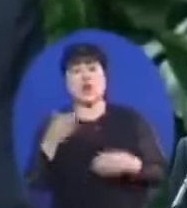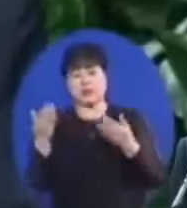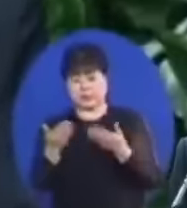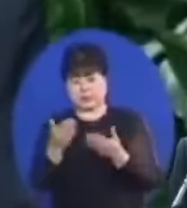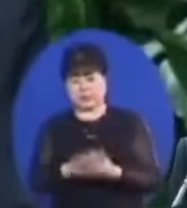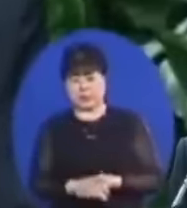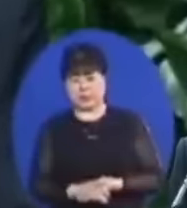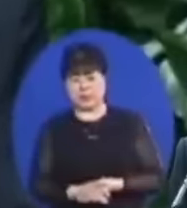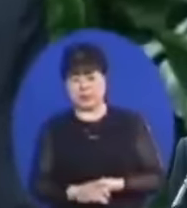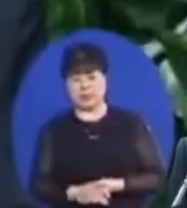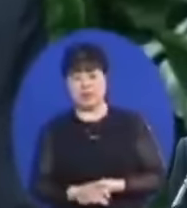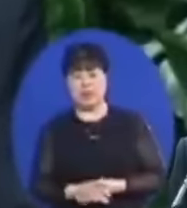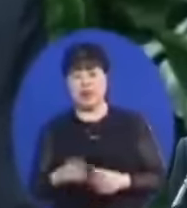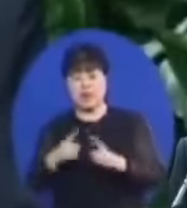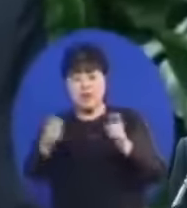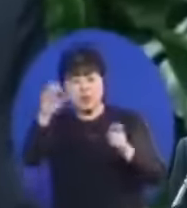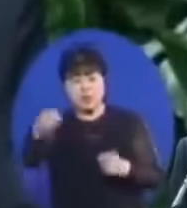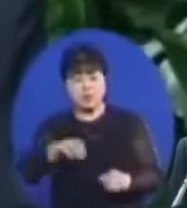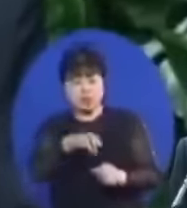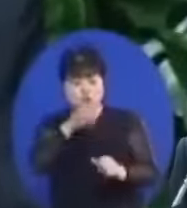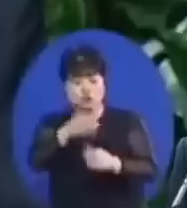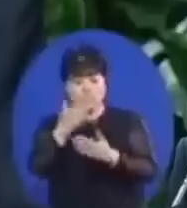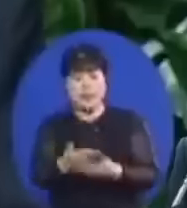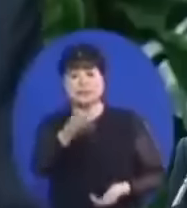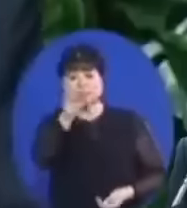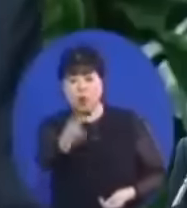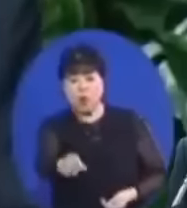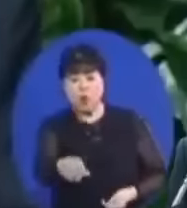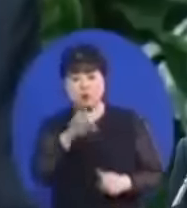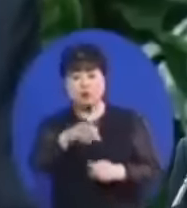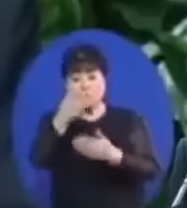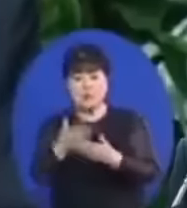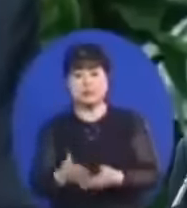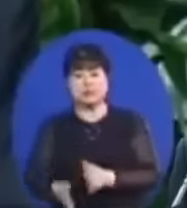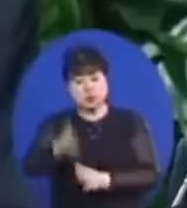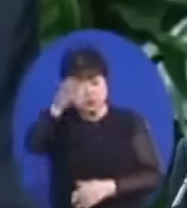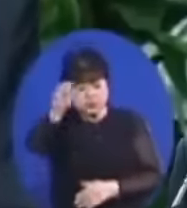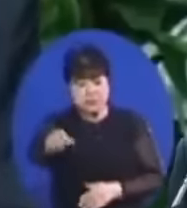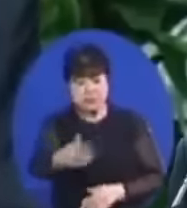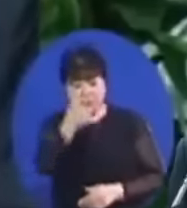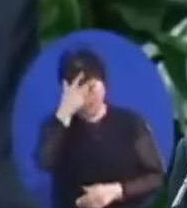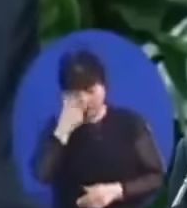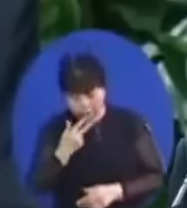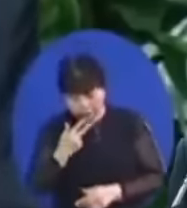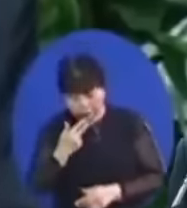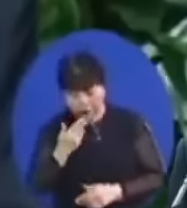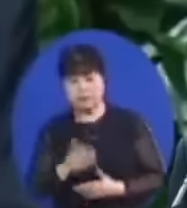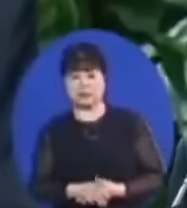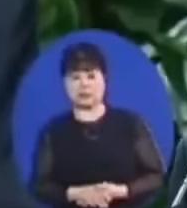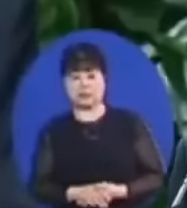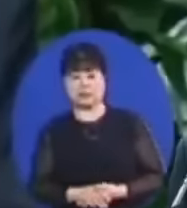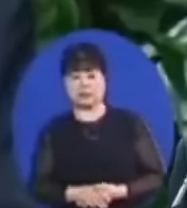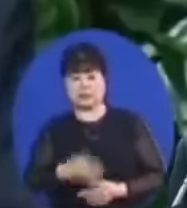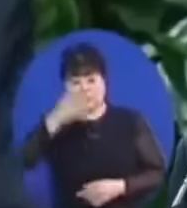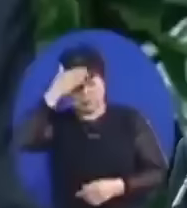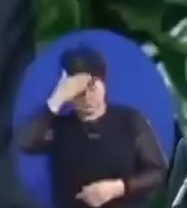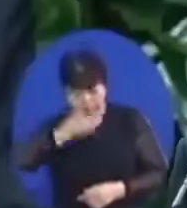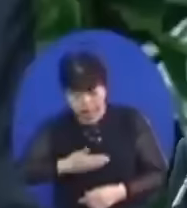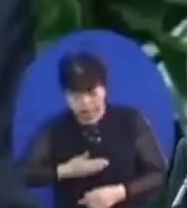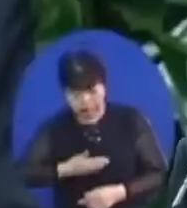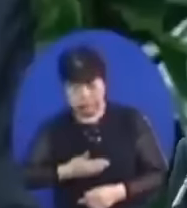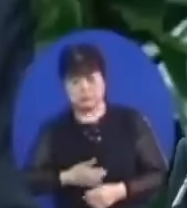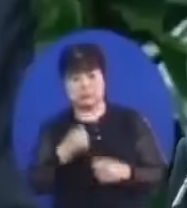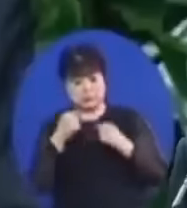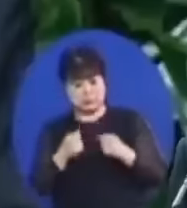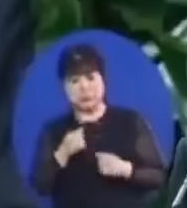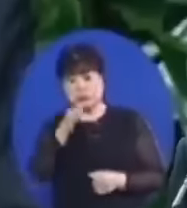것입니다. 여리고는 저주받은 도시 아닙니까? 저주받은 도시에서 장님이 되었으니 앞뒤를 가리지 못하고